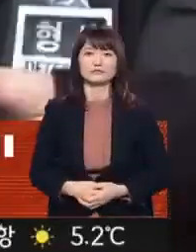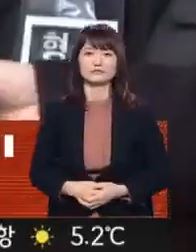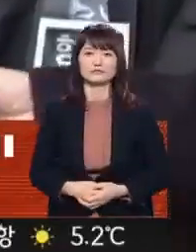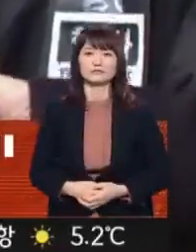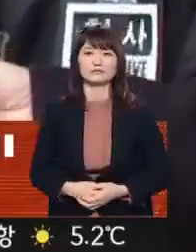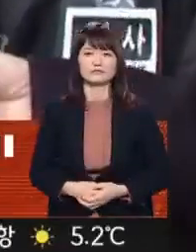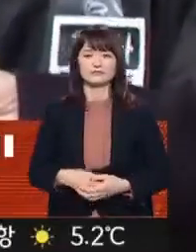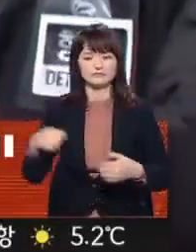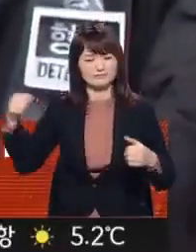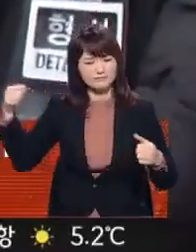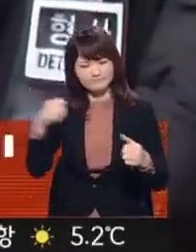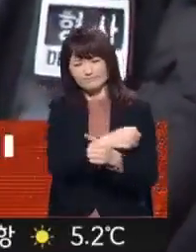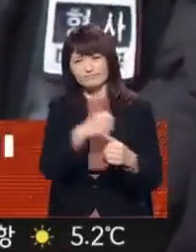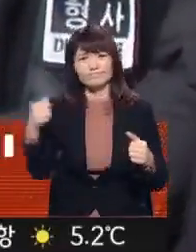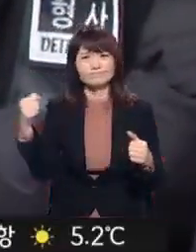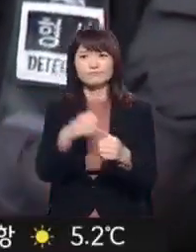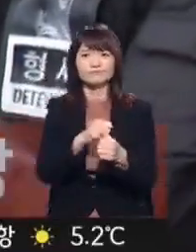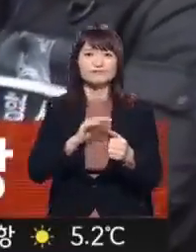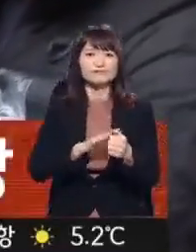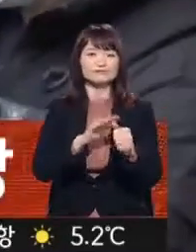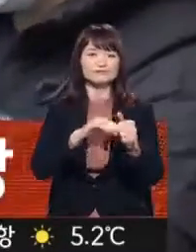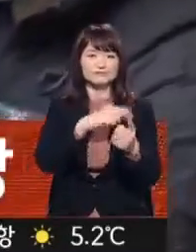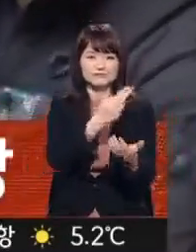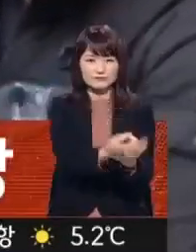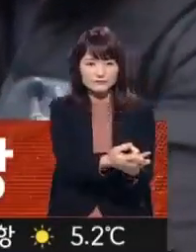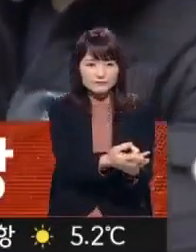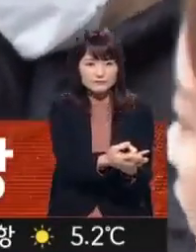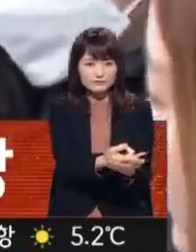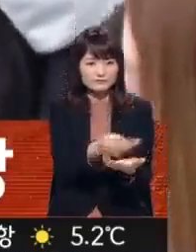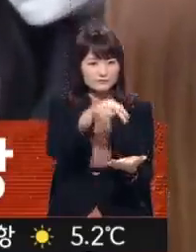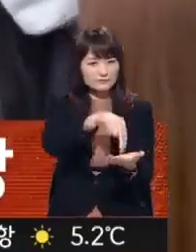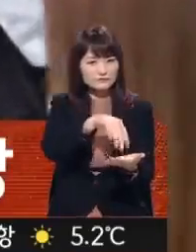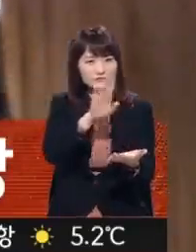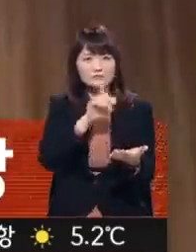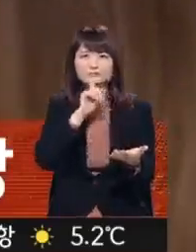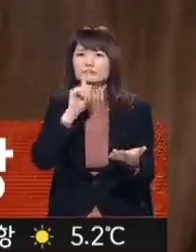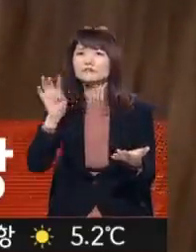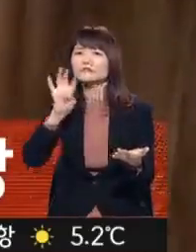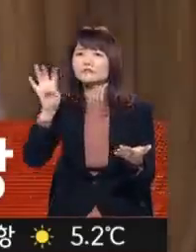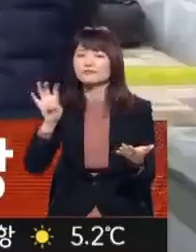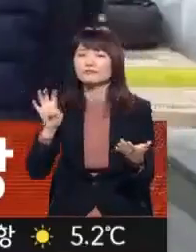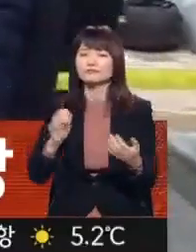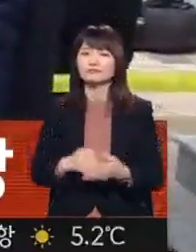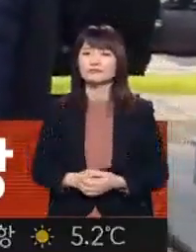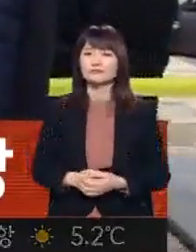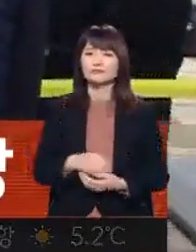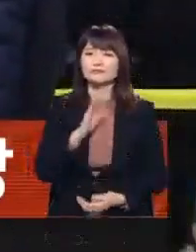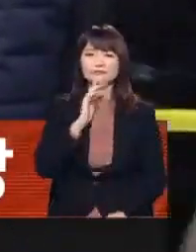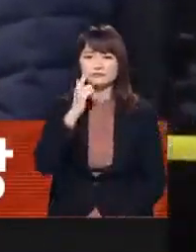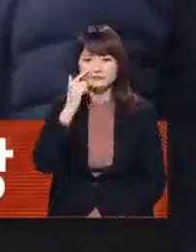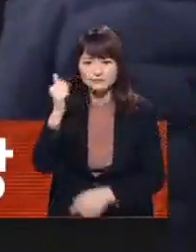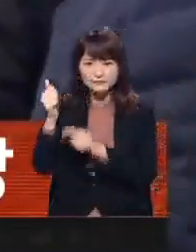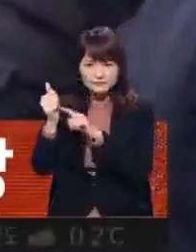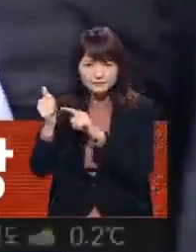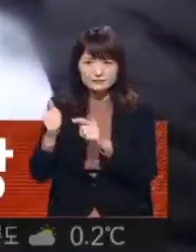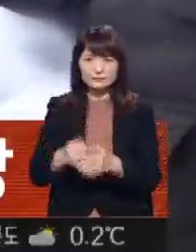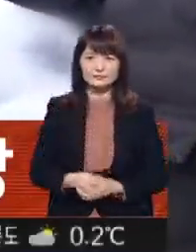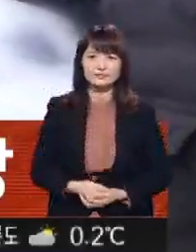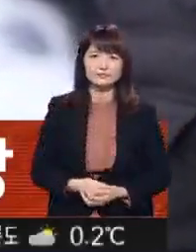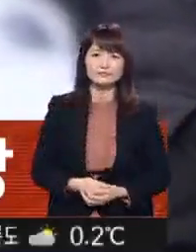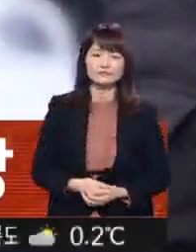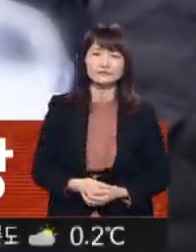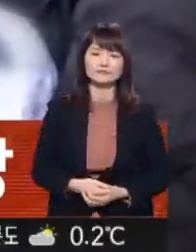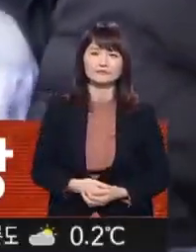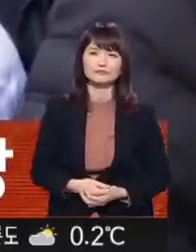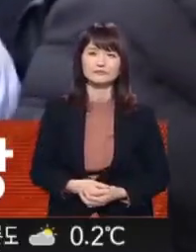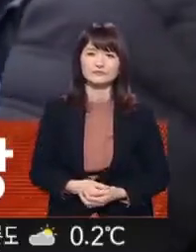폭행 해라 아이를 밀쳐서 넘어뜨렸는데 일어나지 않았다 이런 정도의 주장을 계속 반복하고 있습니다이 친부라는 사람 직접 뭐